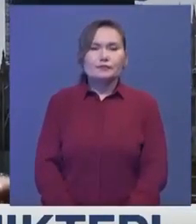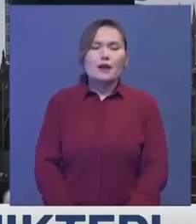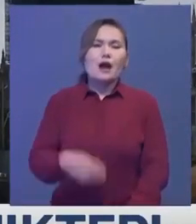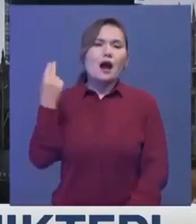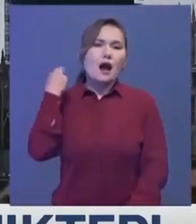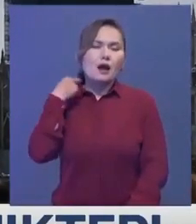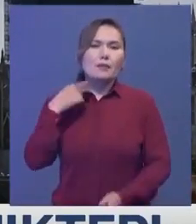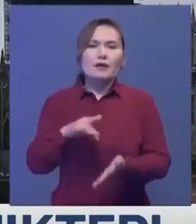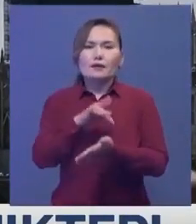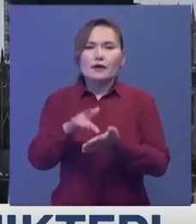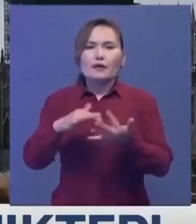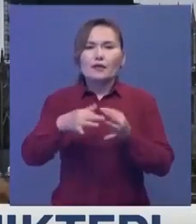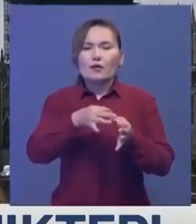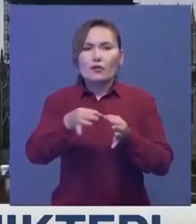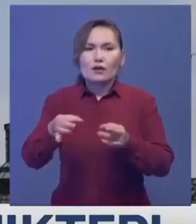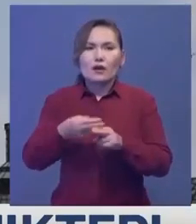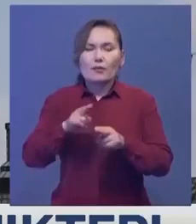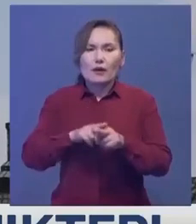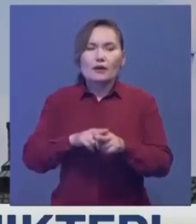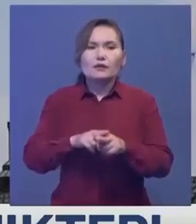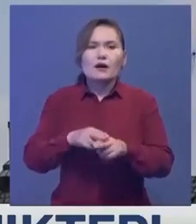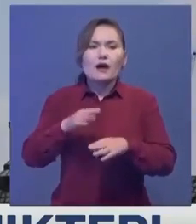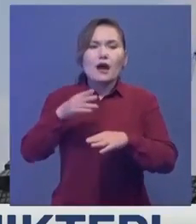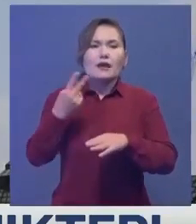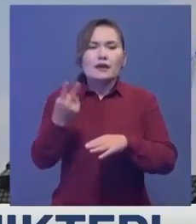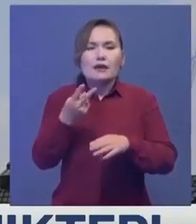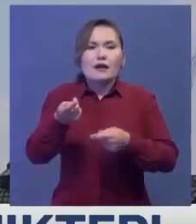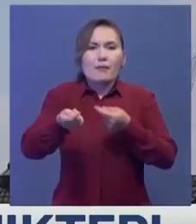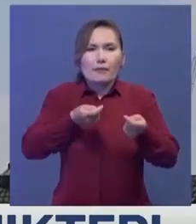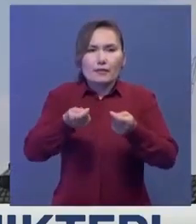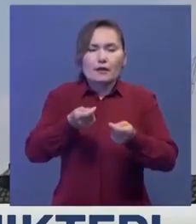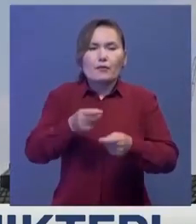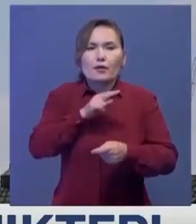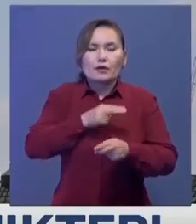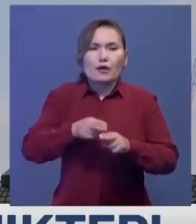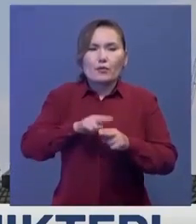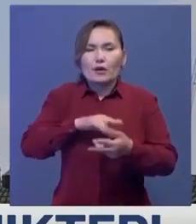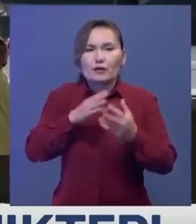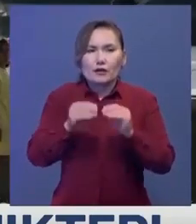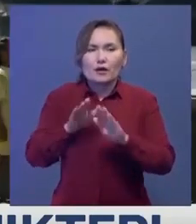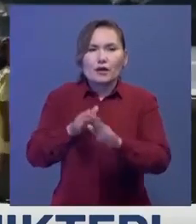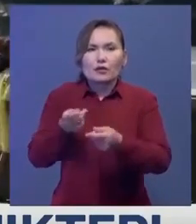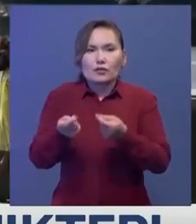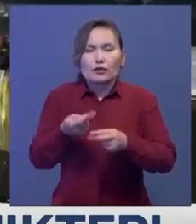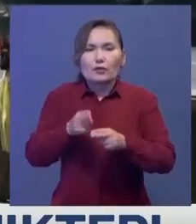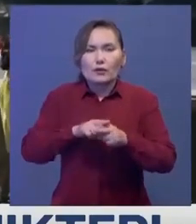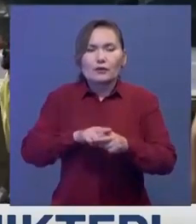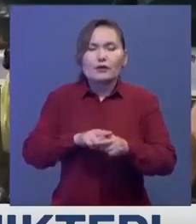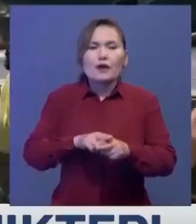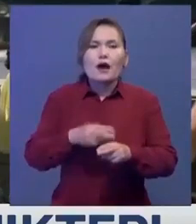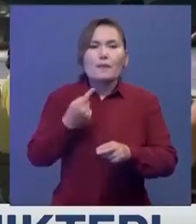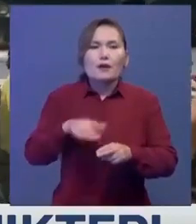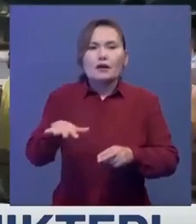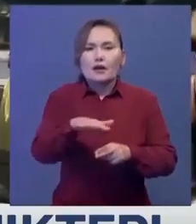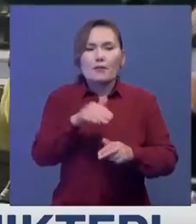Англияда қалалар мен ауылды аймақтарға екі бірдей мэр басшылық етеді. Біріншісін мэр немесе кеңес төрағасы деп атайды. Олар бір